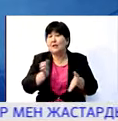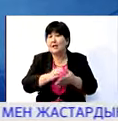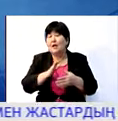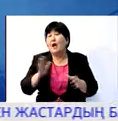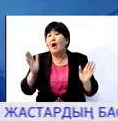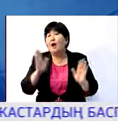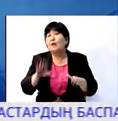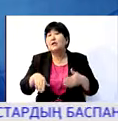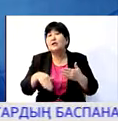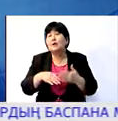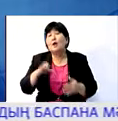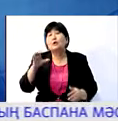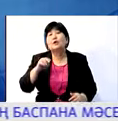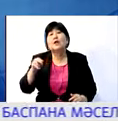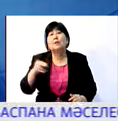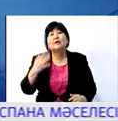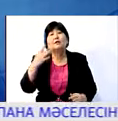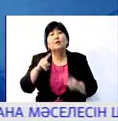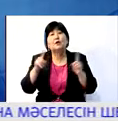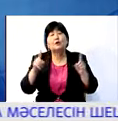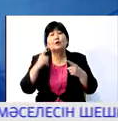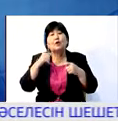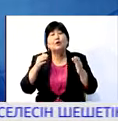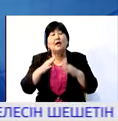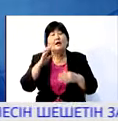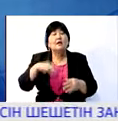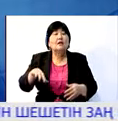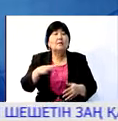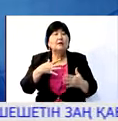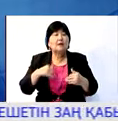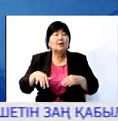болыңыздар. Ауа райының демеушісі Сұлтан Плаза 5 жұлдызды қонақ үйі. Еліміз аман,